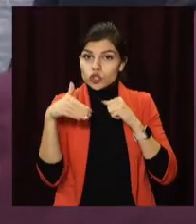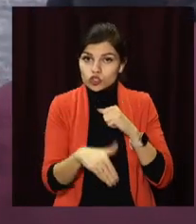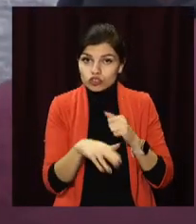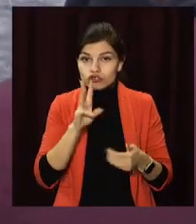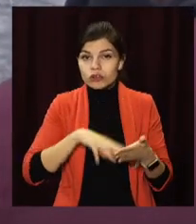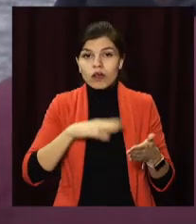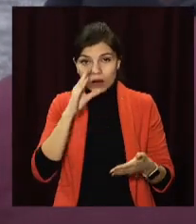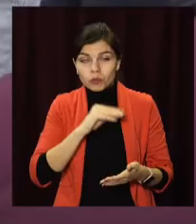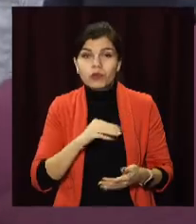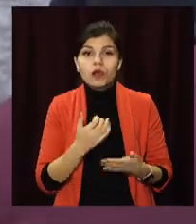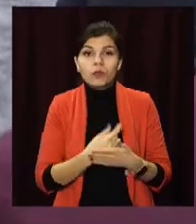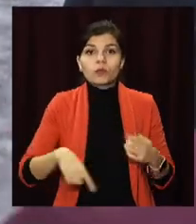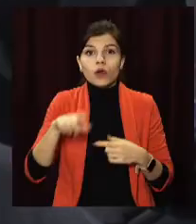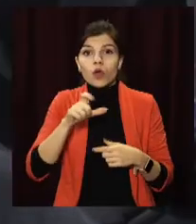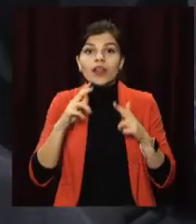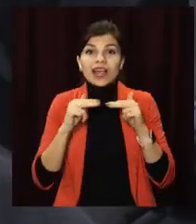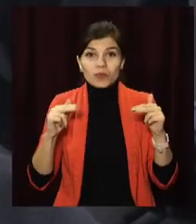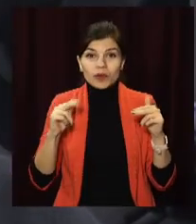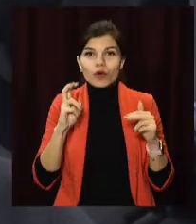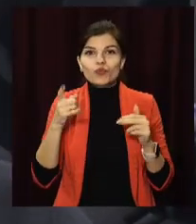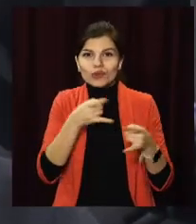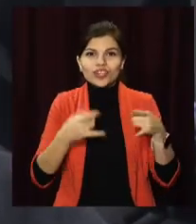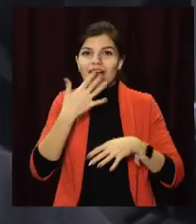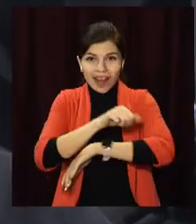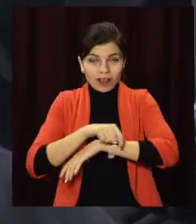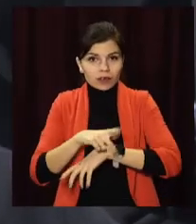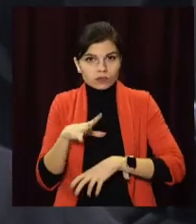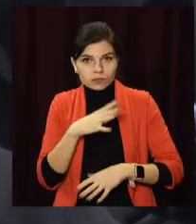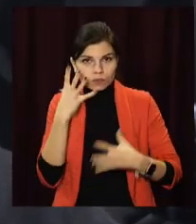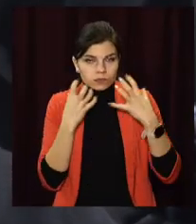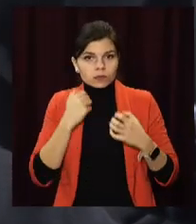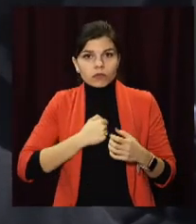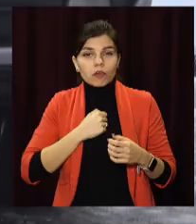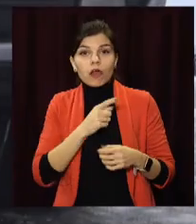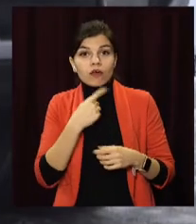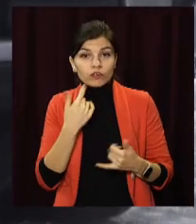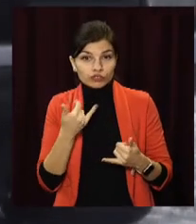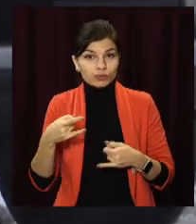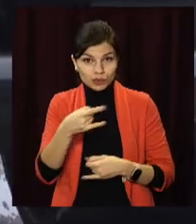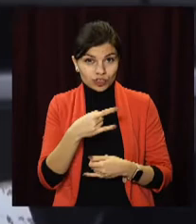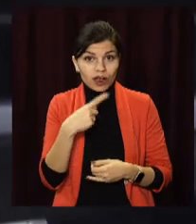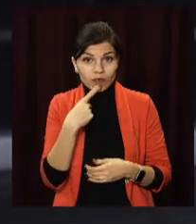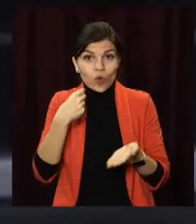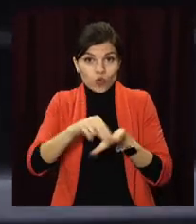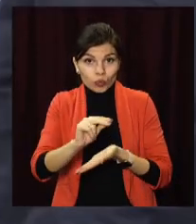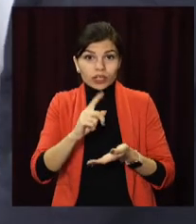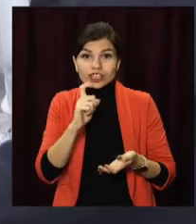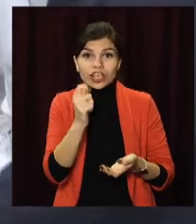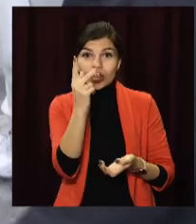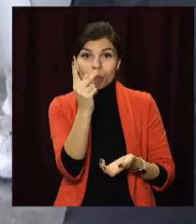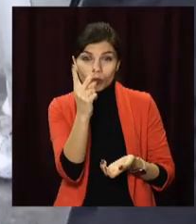тисяч. Євробляхери Дніпра такою перспективою обурені. Максим Гулега їздить на євробляхі. Каже, купив її